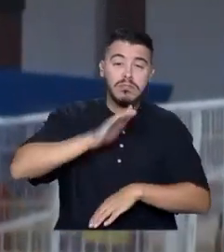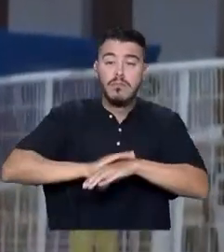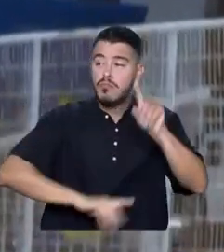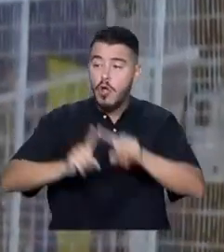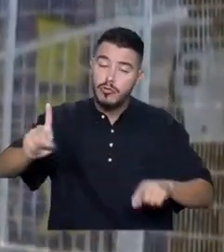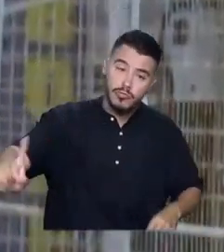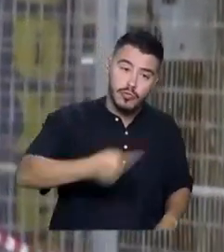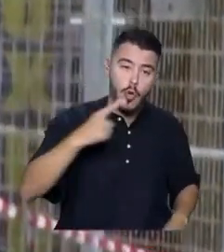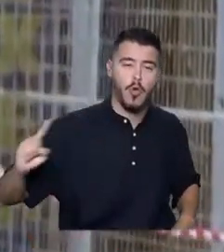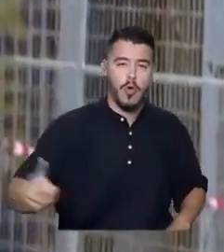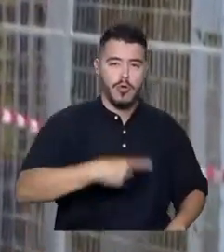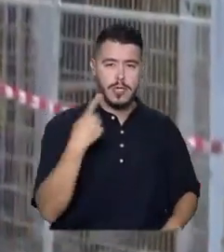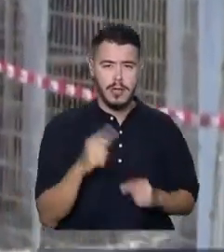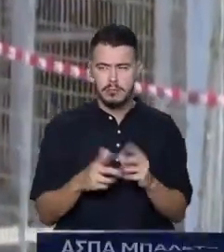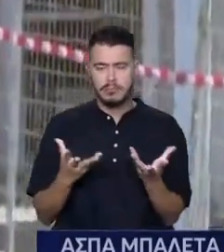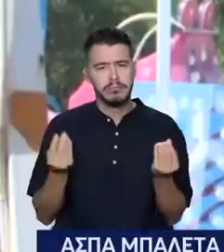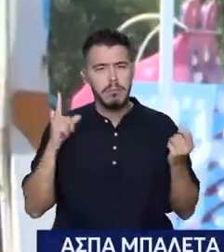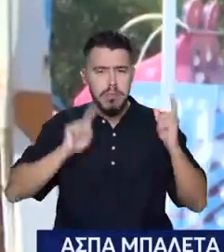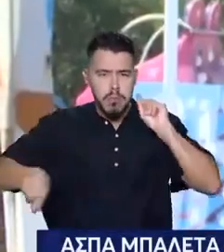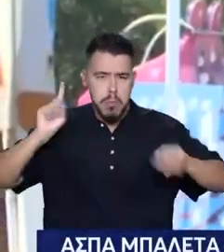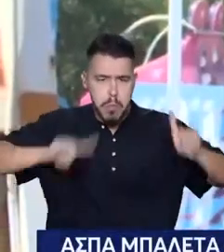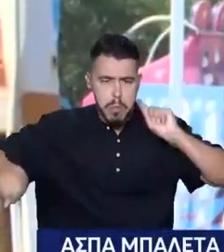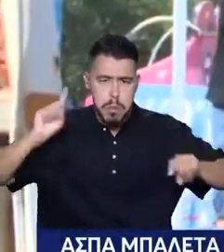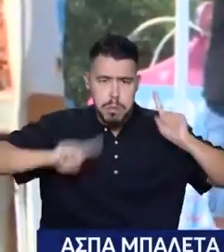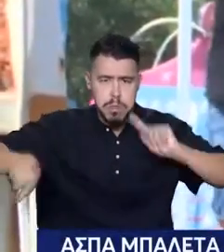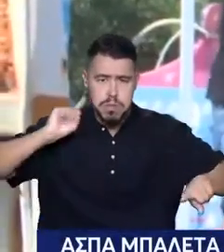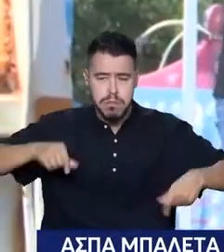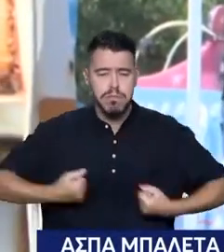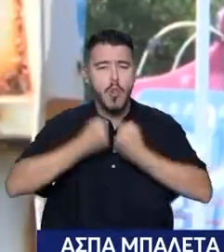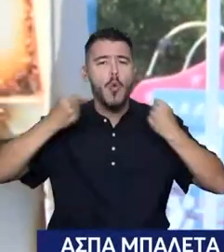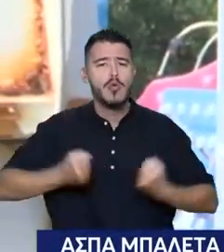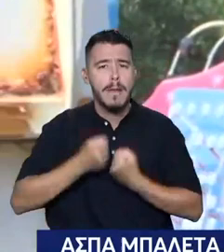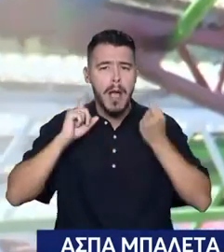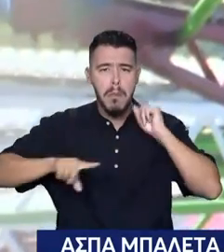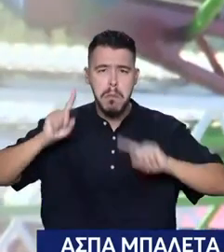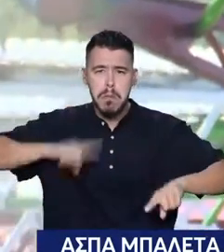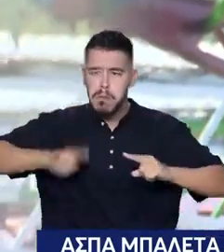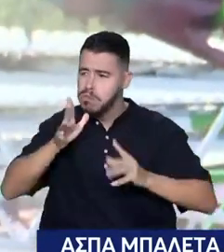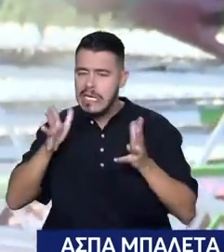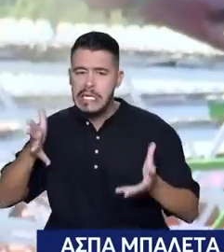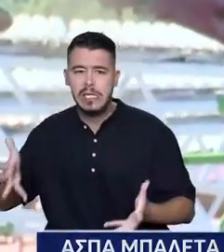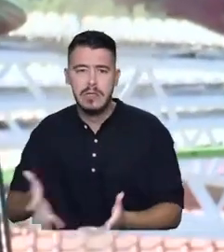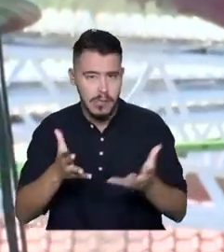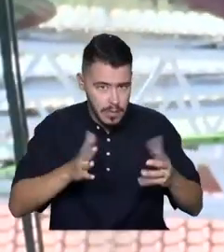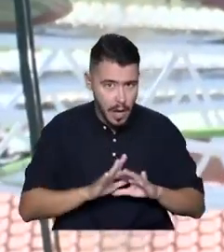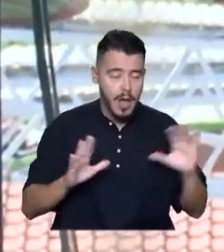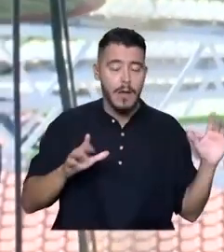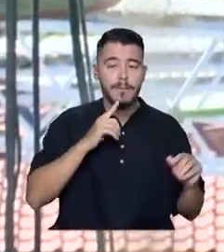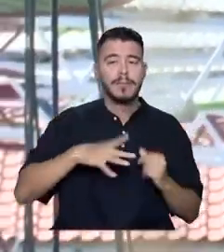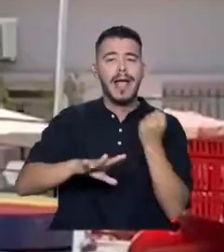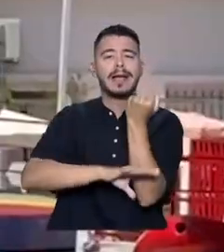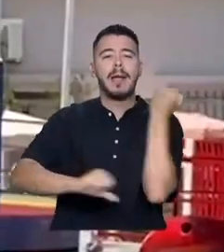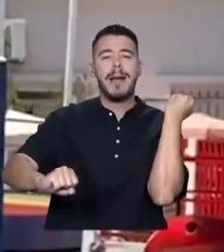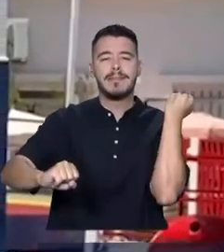Μετά τις αποκαλύψεις για πλήθος παραβάσεων στο Λούνα Πάρκ και την τριπλή εισαγγελική έρευνα που βρίσκεται σε εξέλιξη, ο γραμματέας της αποκεντρωμένης